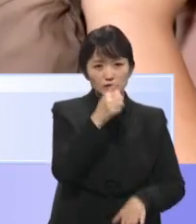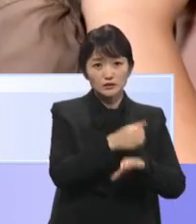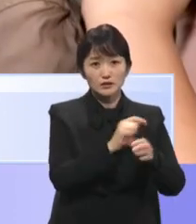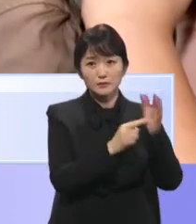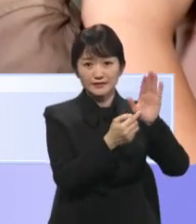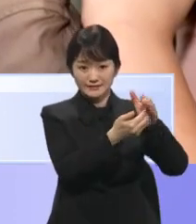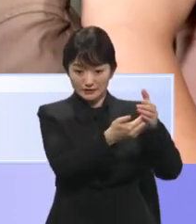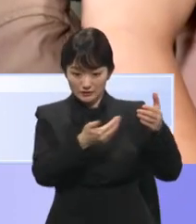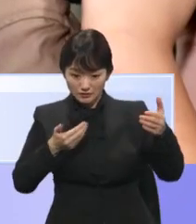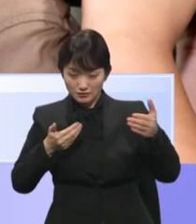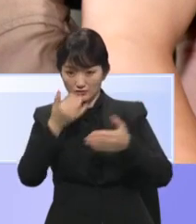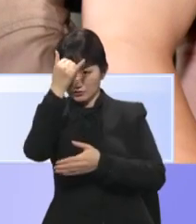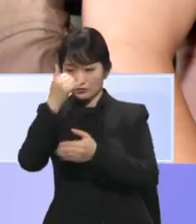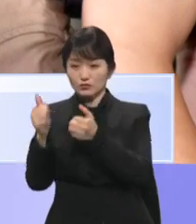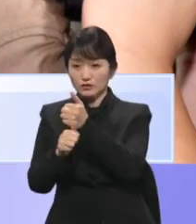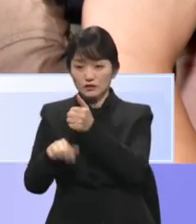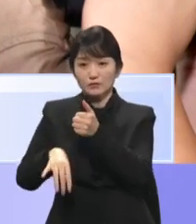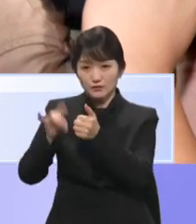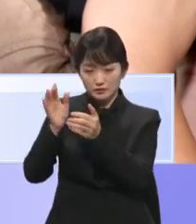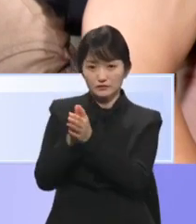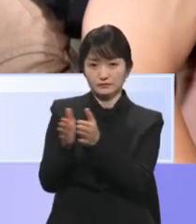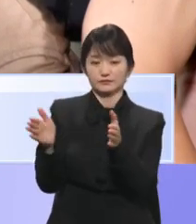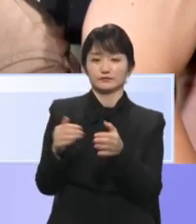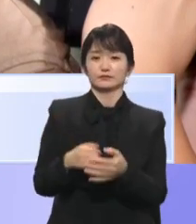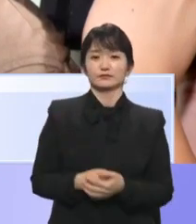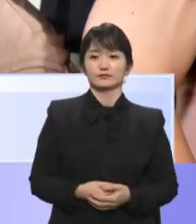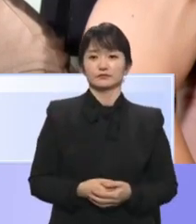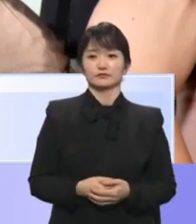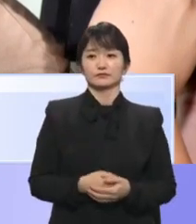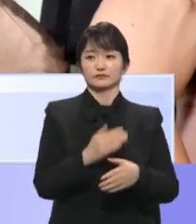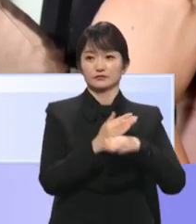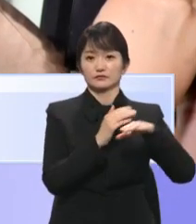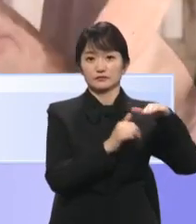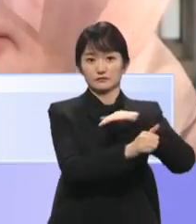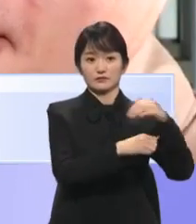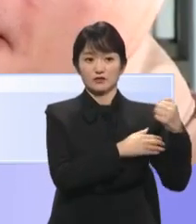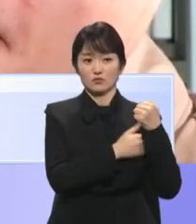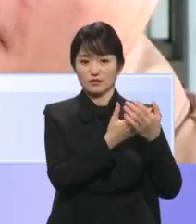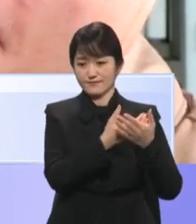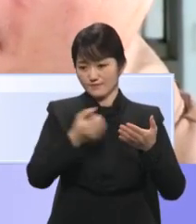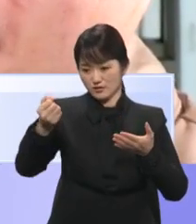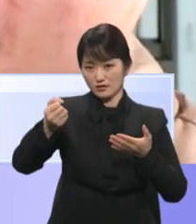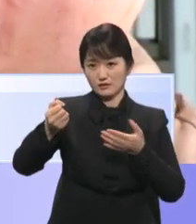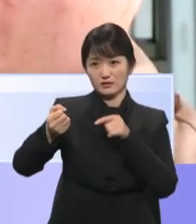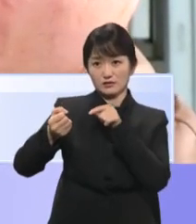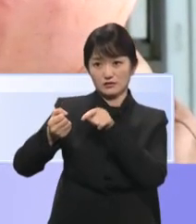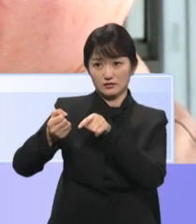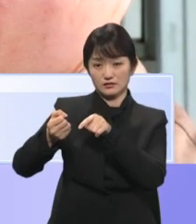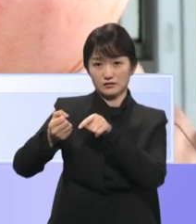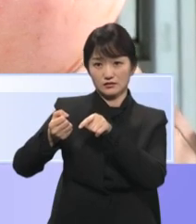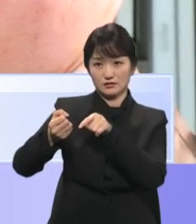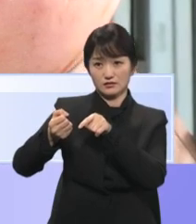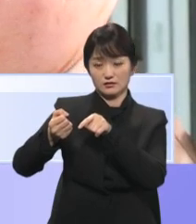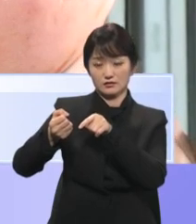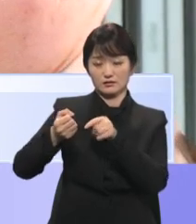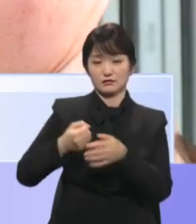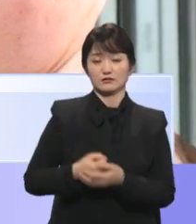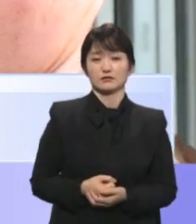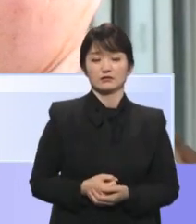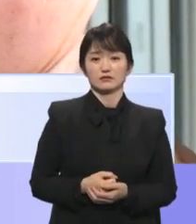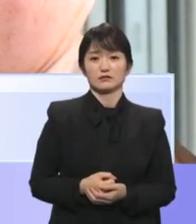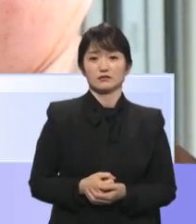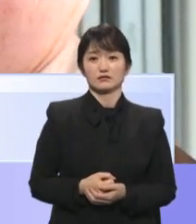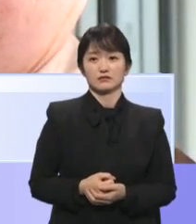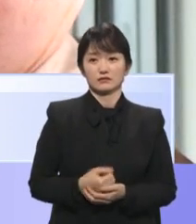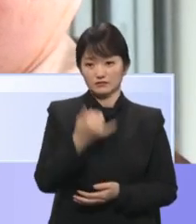선제적으로 윤리가 먼저 열리면서 사실상 그 당 대표로서의 권한을 빼앗는 그 과정 중에 윤리가 사실은 이용이 된 굉장히